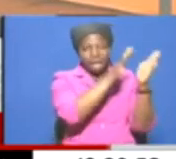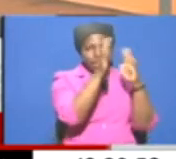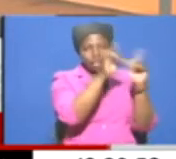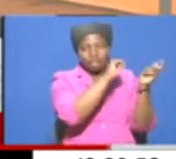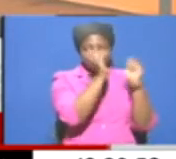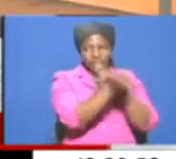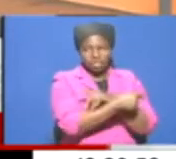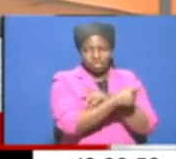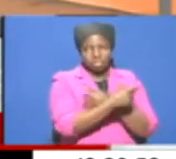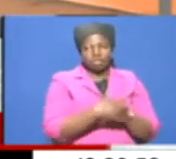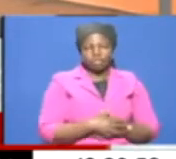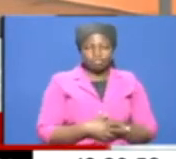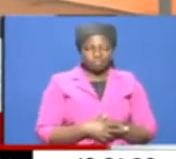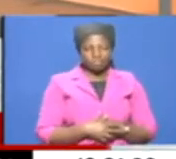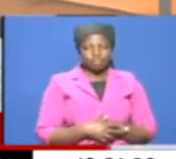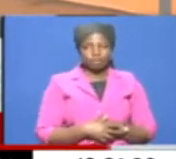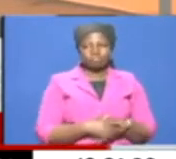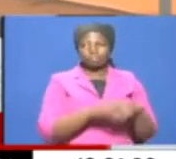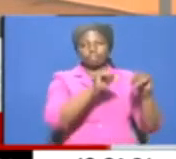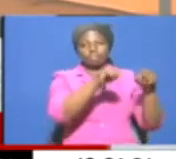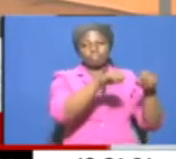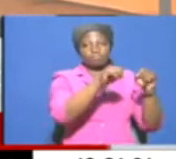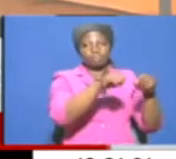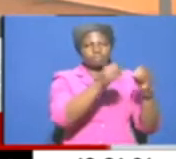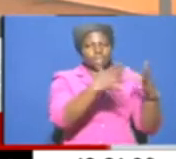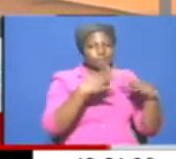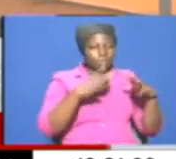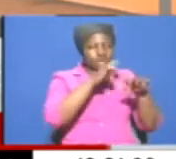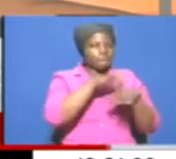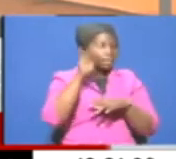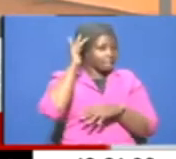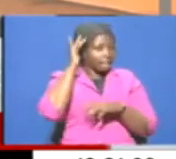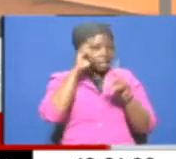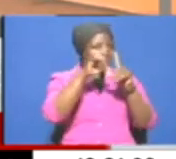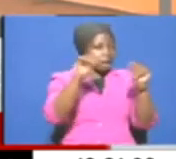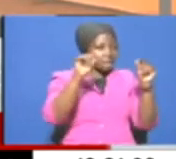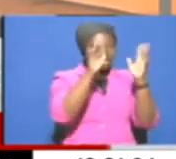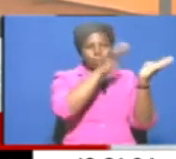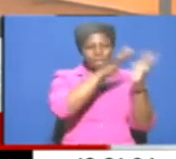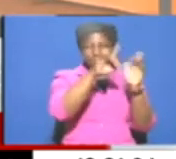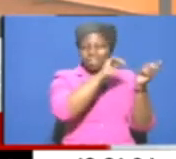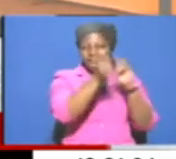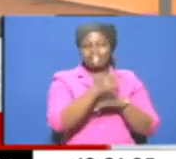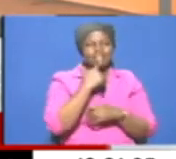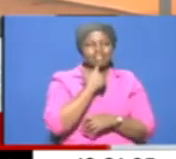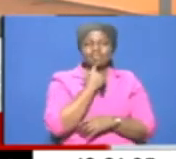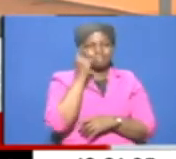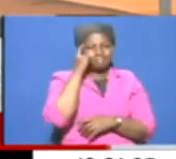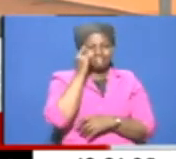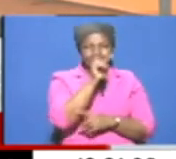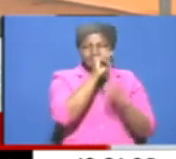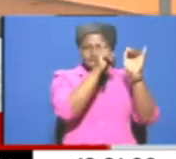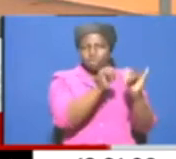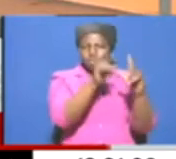Nini athari? Ama tunaweza kujua, wengi wanaposikia climate change huenda wakadhani ili ni neno jipya sana.